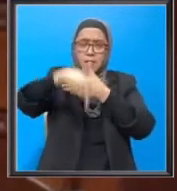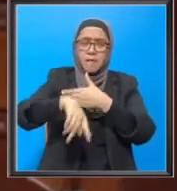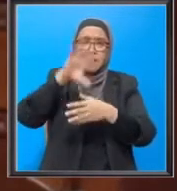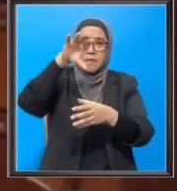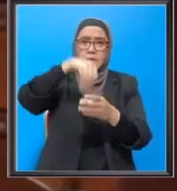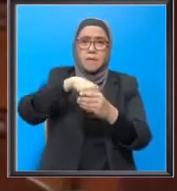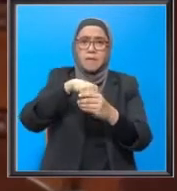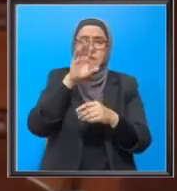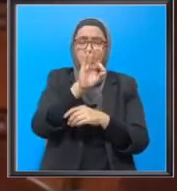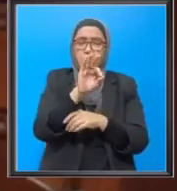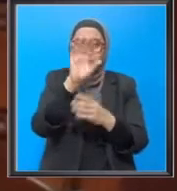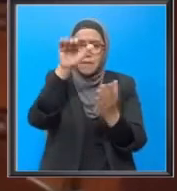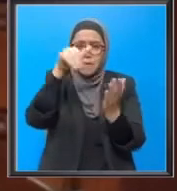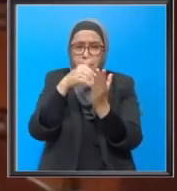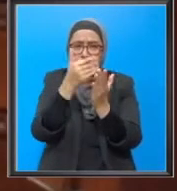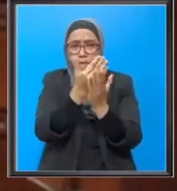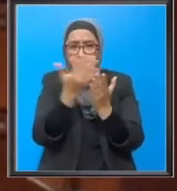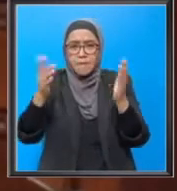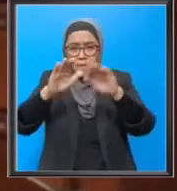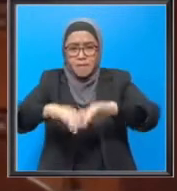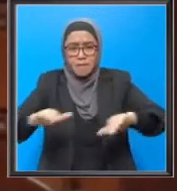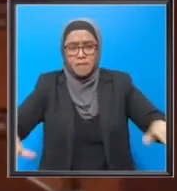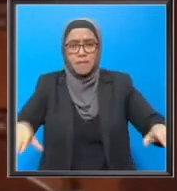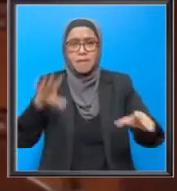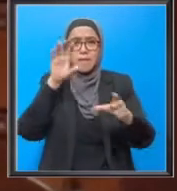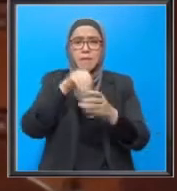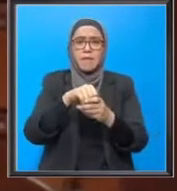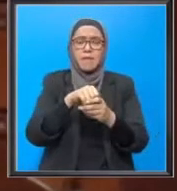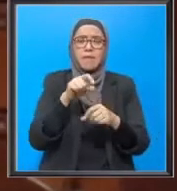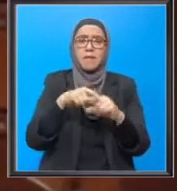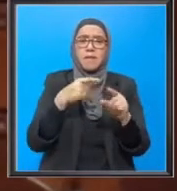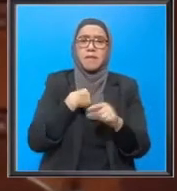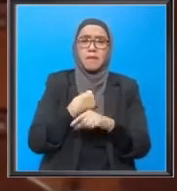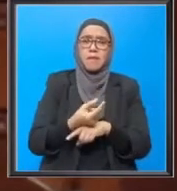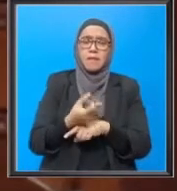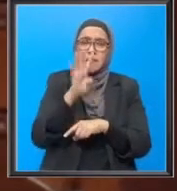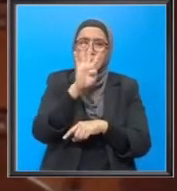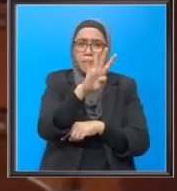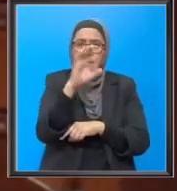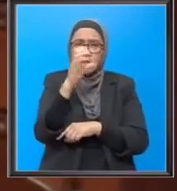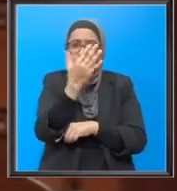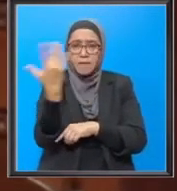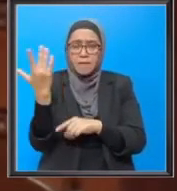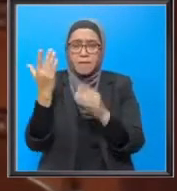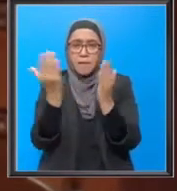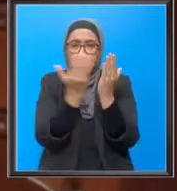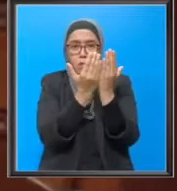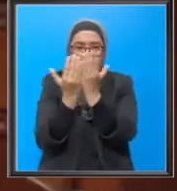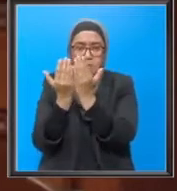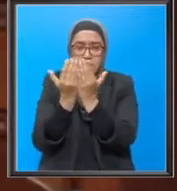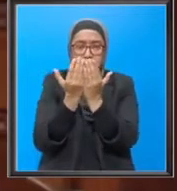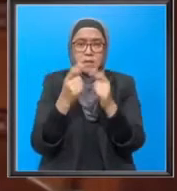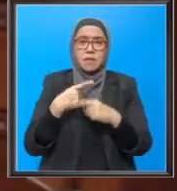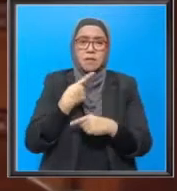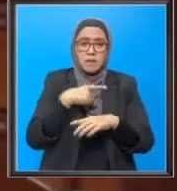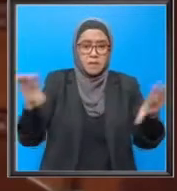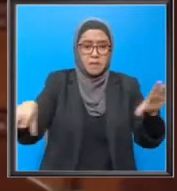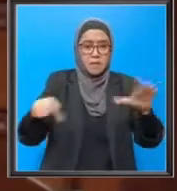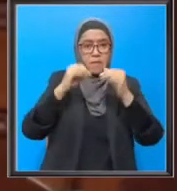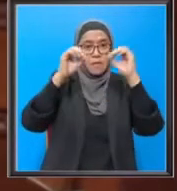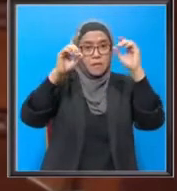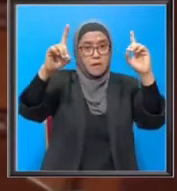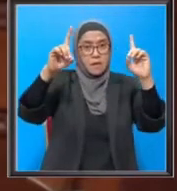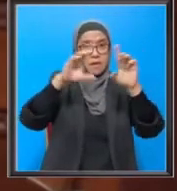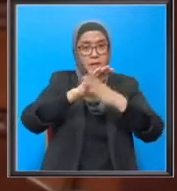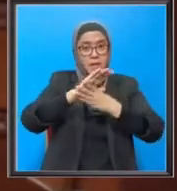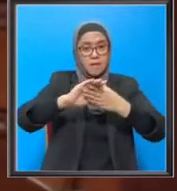orang kanak-kanak yang melibatkan 414 sekolah Disamping itu juga kita mengadakan program pendidikan keselamatan keluarga